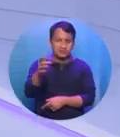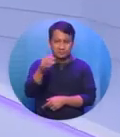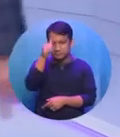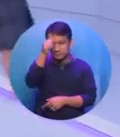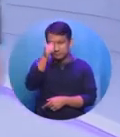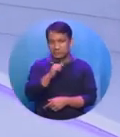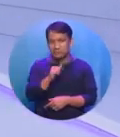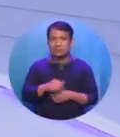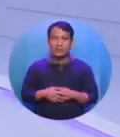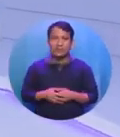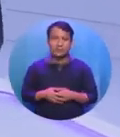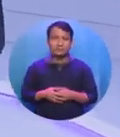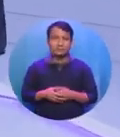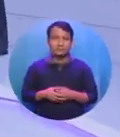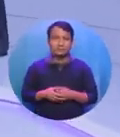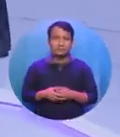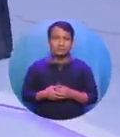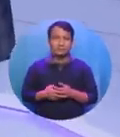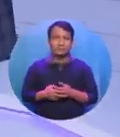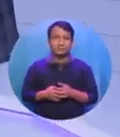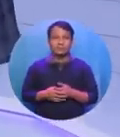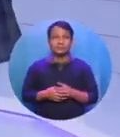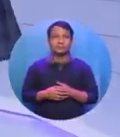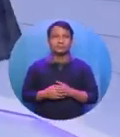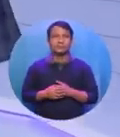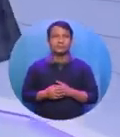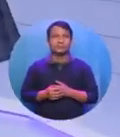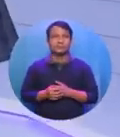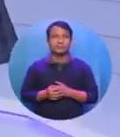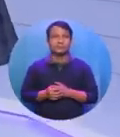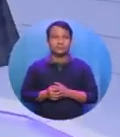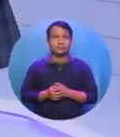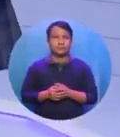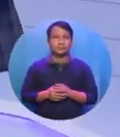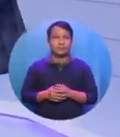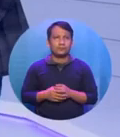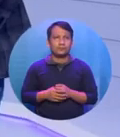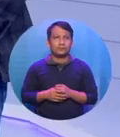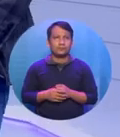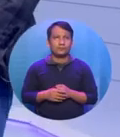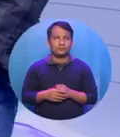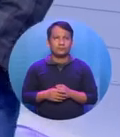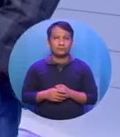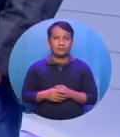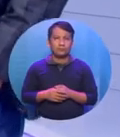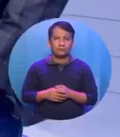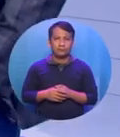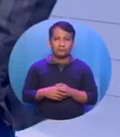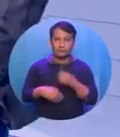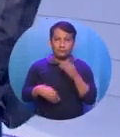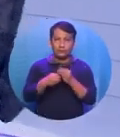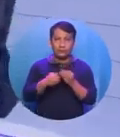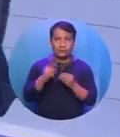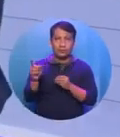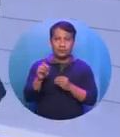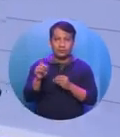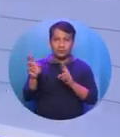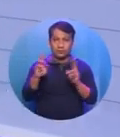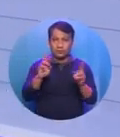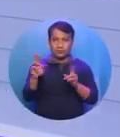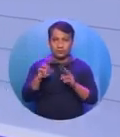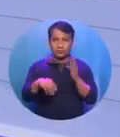na. Ayan na. Si Ma'am Cha. Dahil na? Okay. Dadahil na natin. At bukod pa